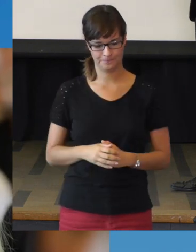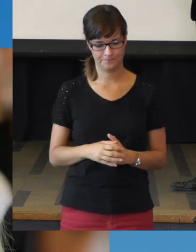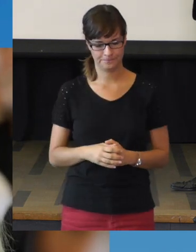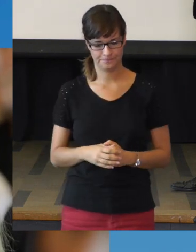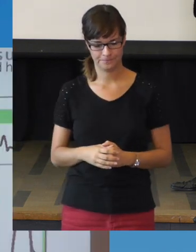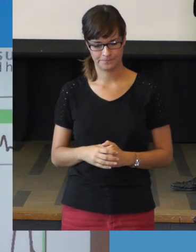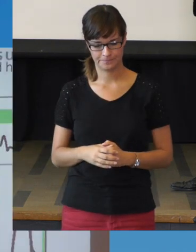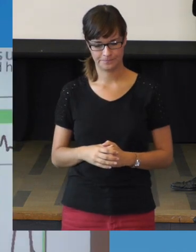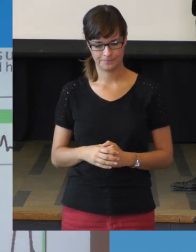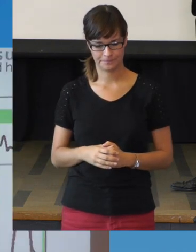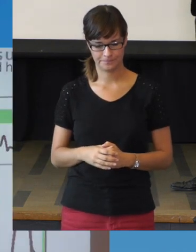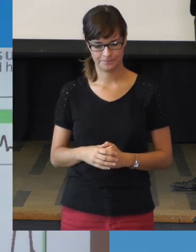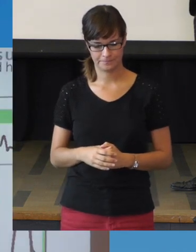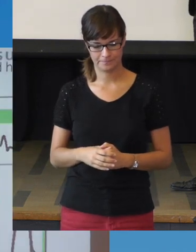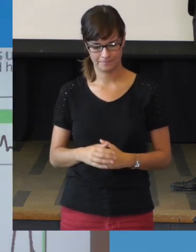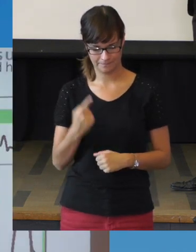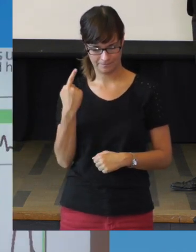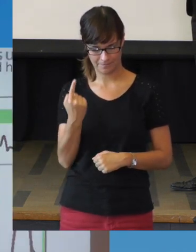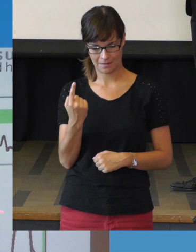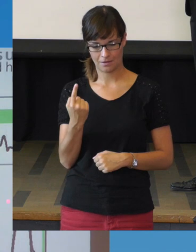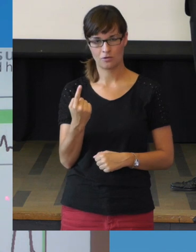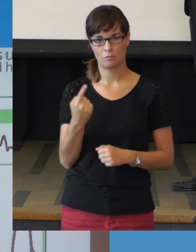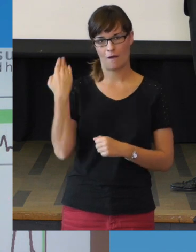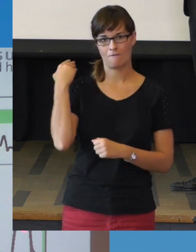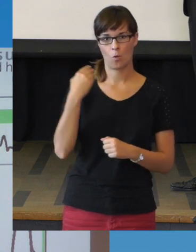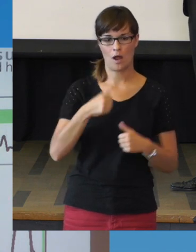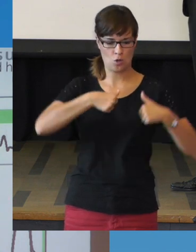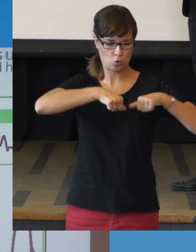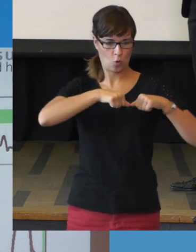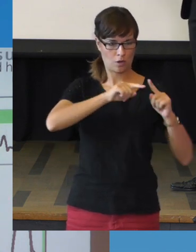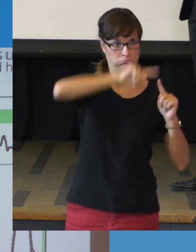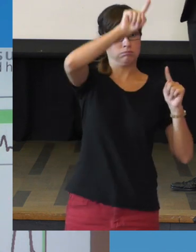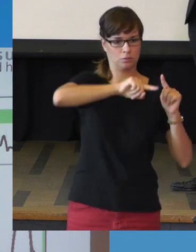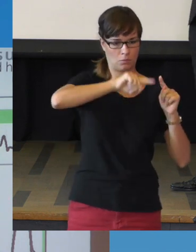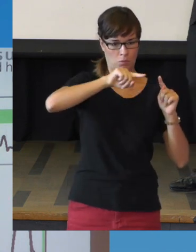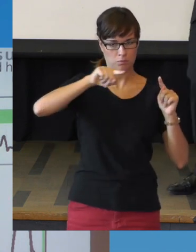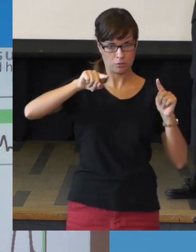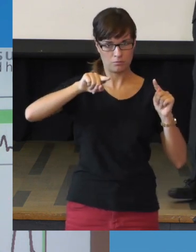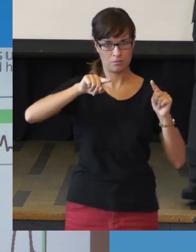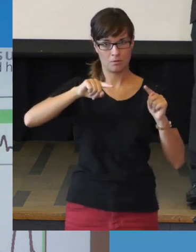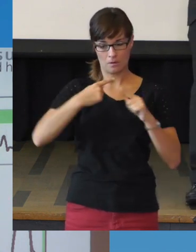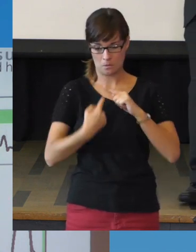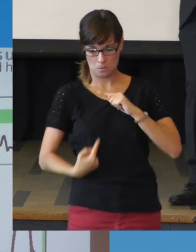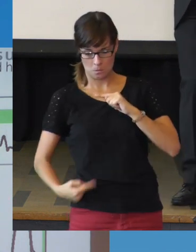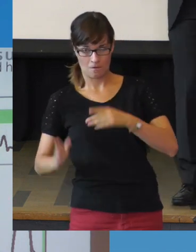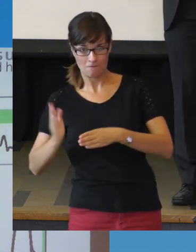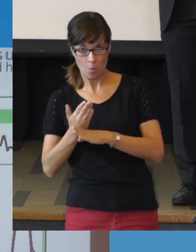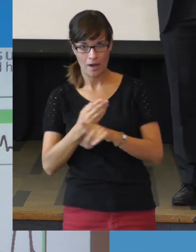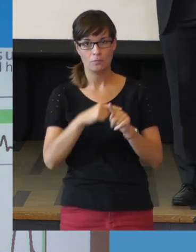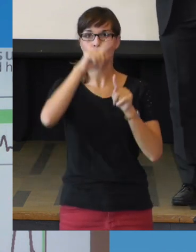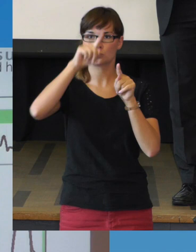Sodass danach, hier ist der Druckunterschied nochmal dargestellt, wie er vorher war und hier ist er, wie er nachher ist, wir sehr schön